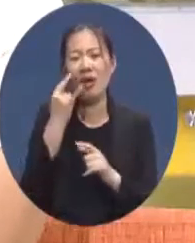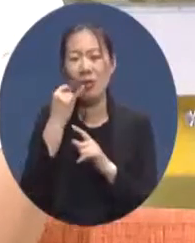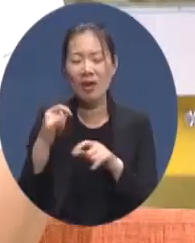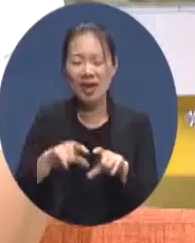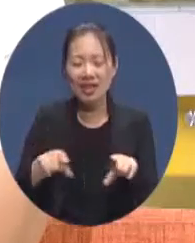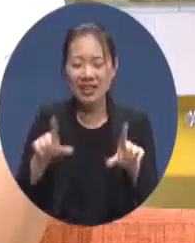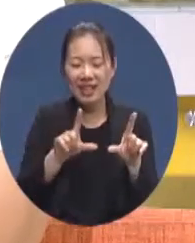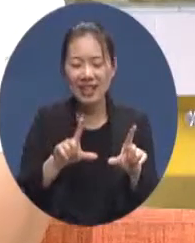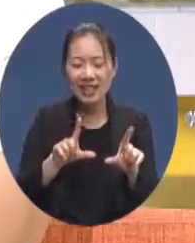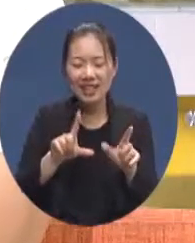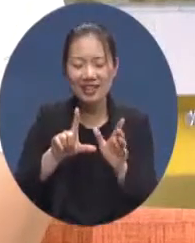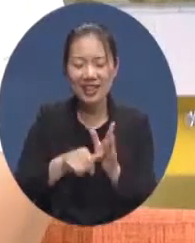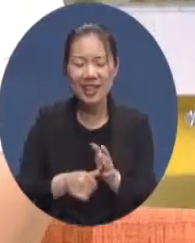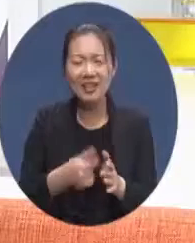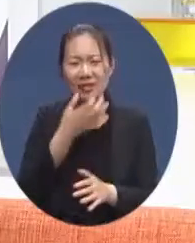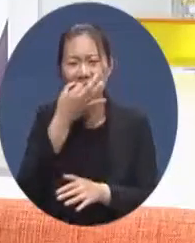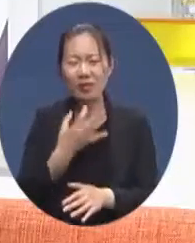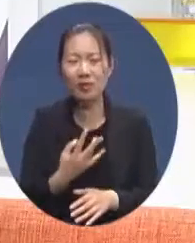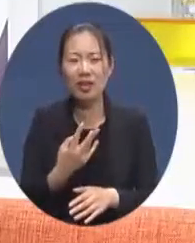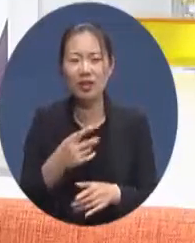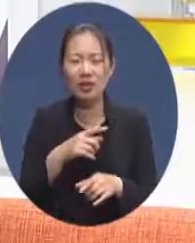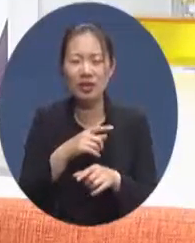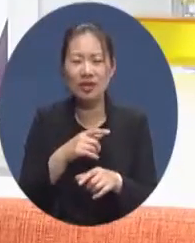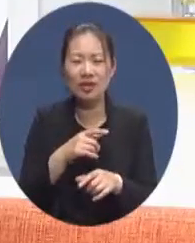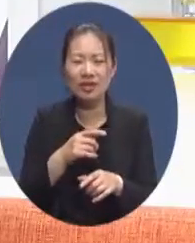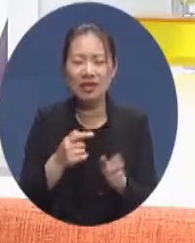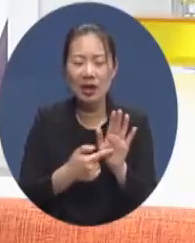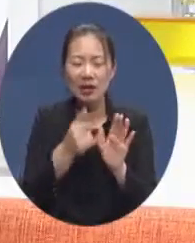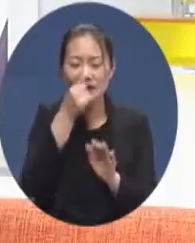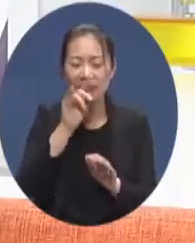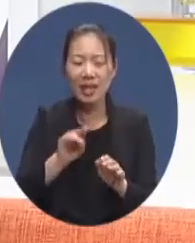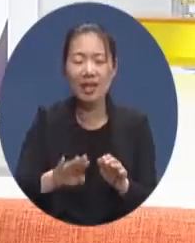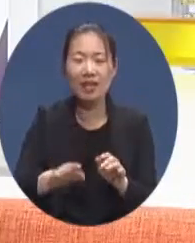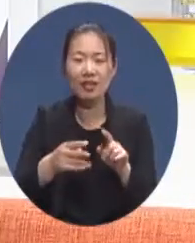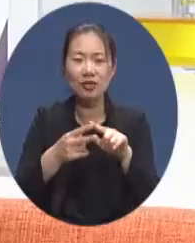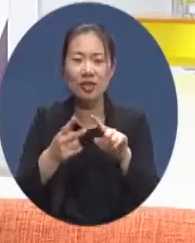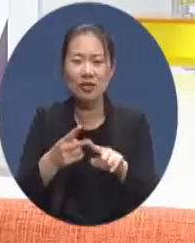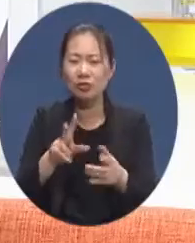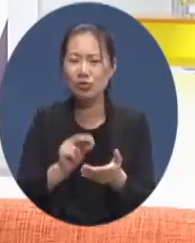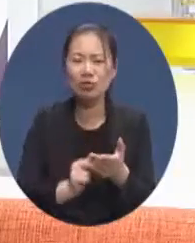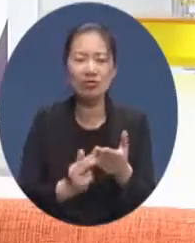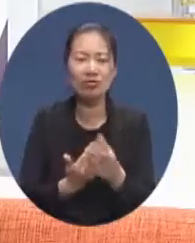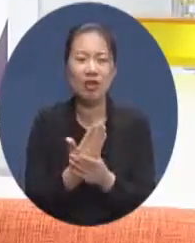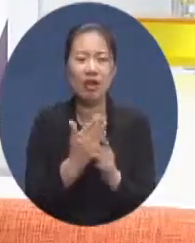부분이 쭉 나왔는데 뭐 두 가지 다 이렇게 크게 문제되는 수준은 아니고 그 나이에 보일 수 있는 행동이고요.